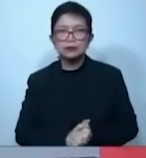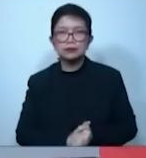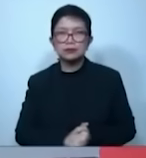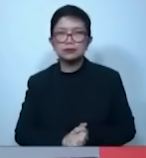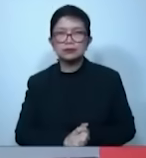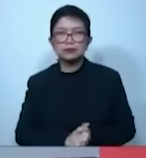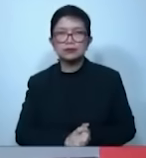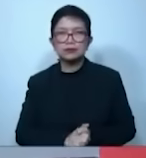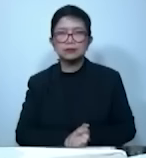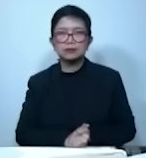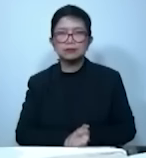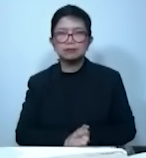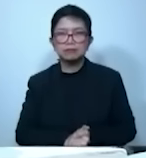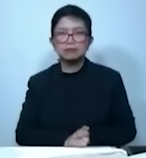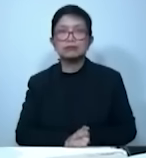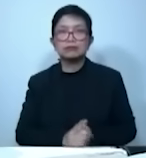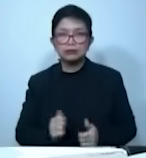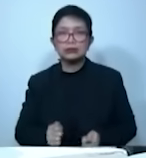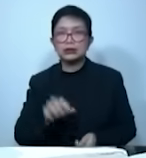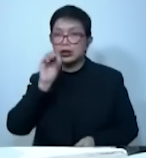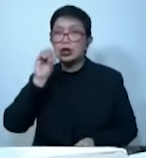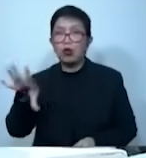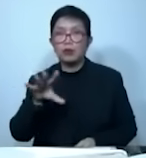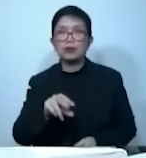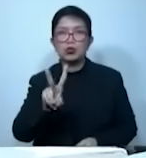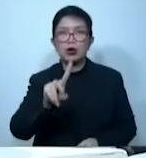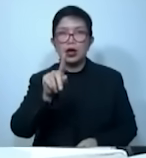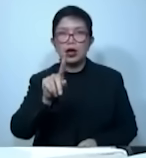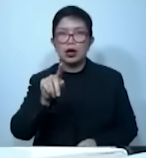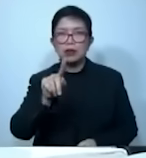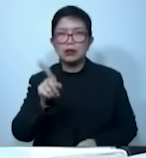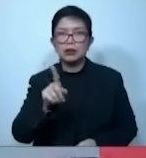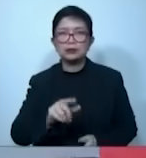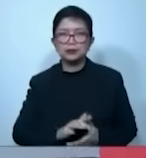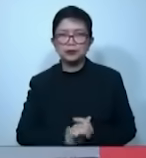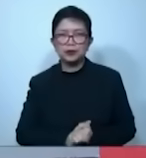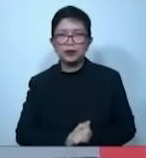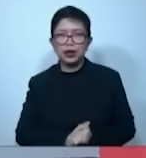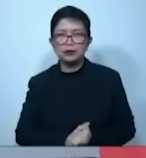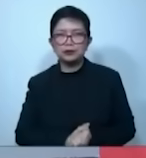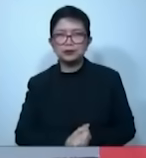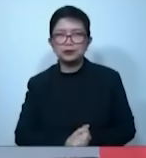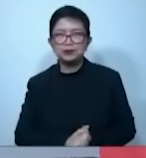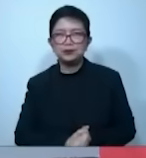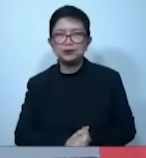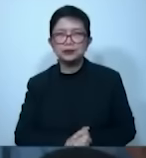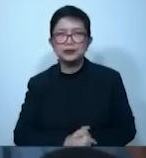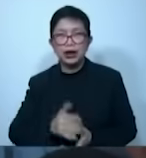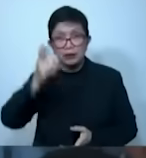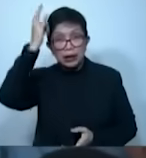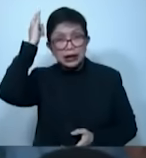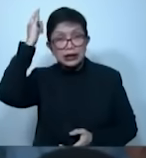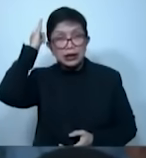nomor untuk menjawab selama 2 menit waktunya dari sekarang Eh Pak Ganjar tadi Justru Anda